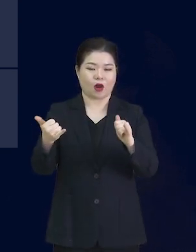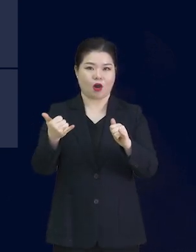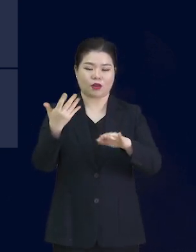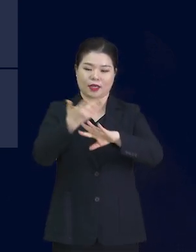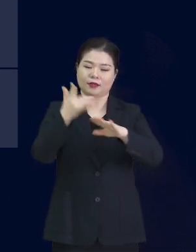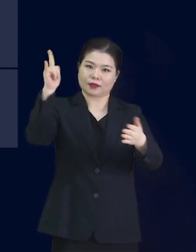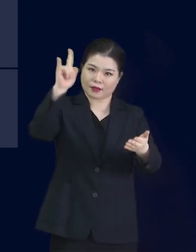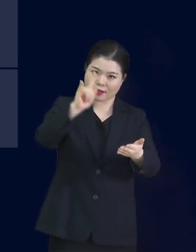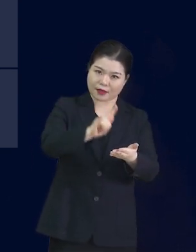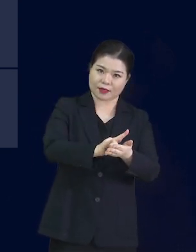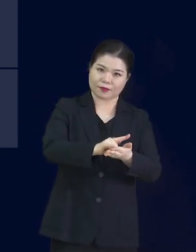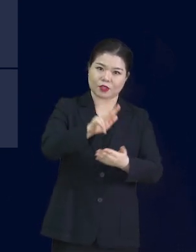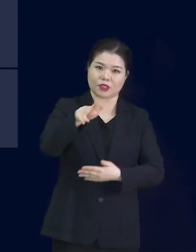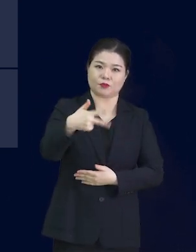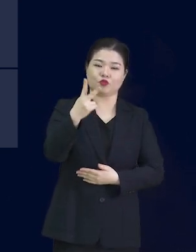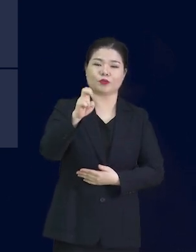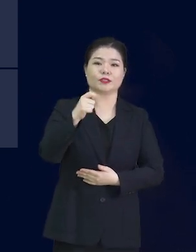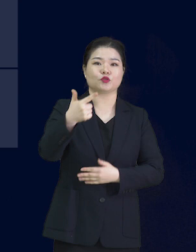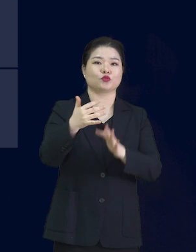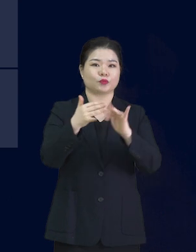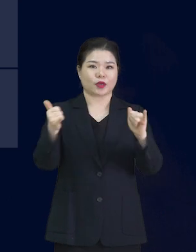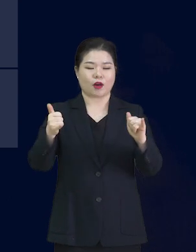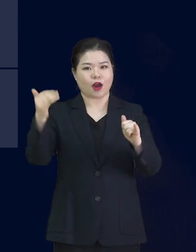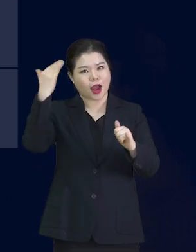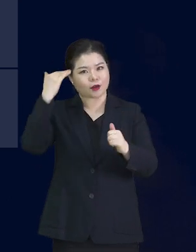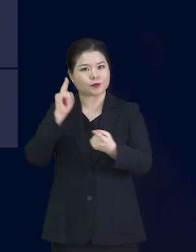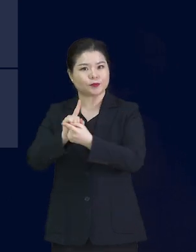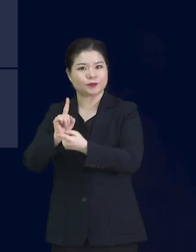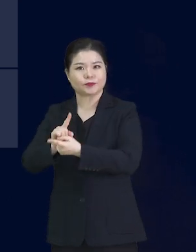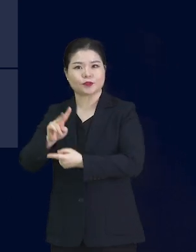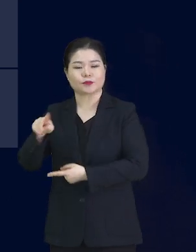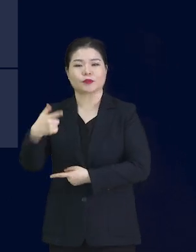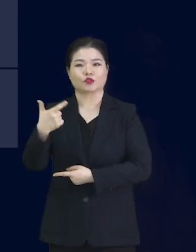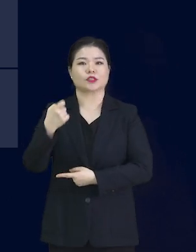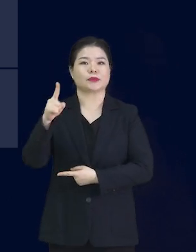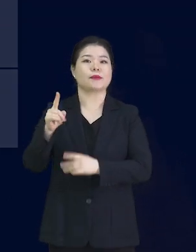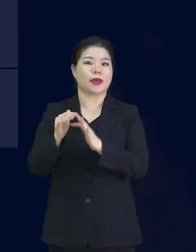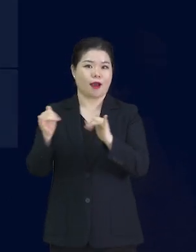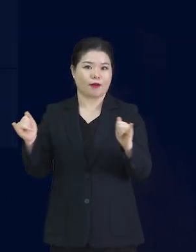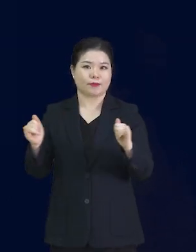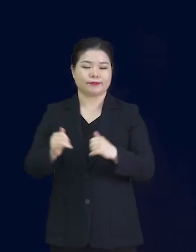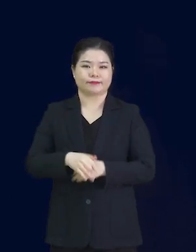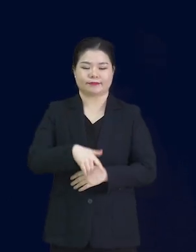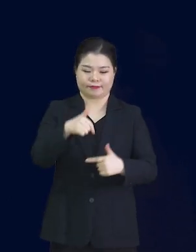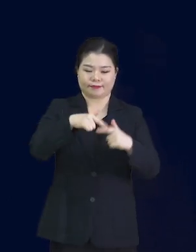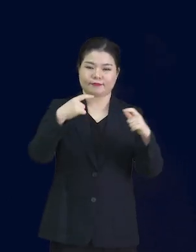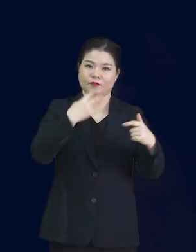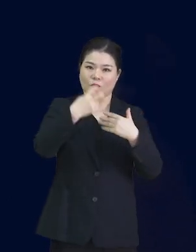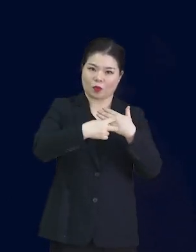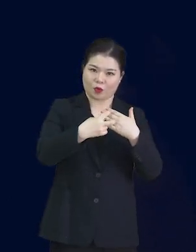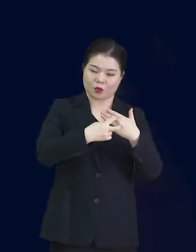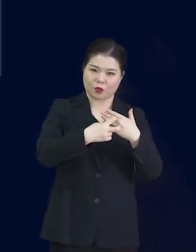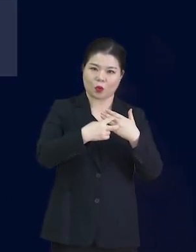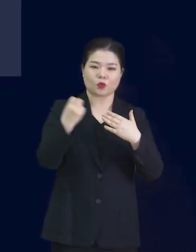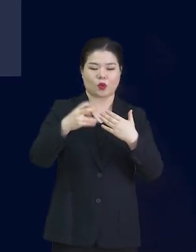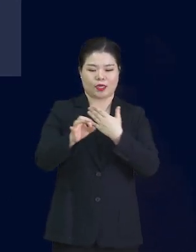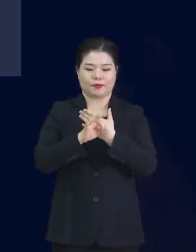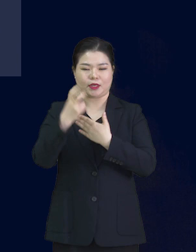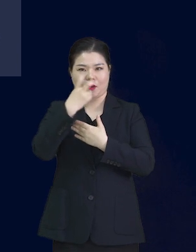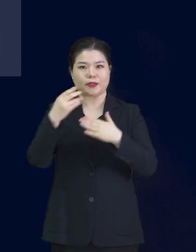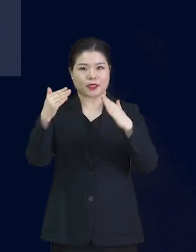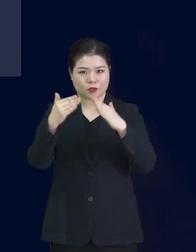중 해외 입국자는 726명, 국내 접촉자는 261명입니다. 강남구보건소